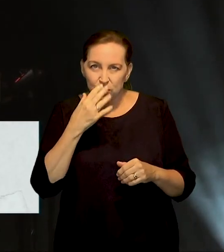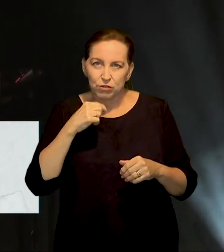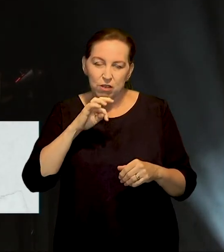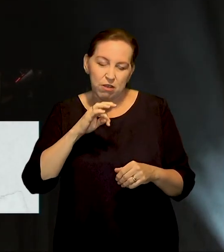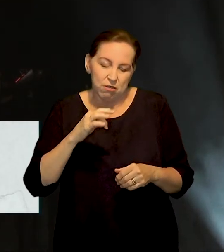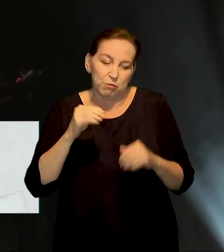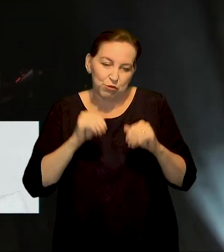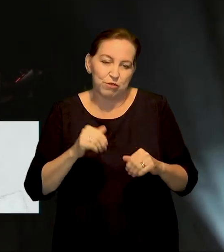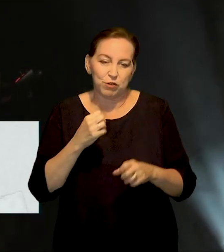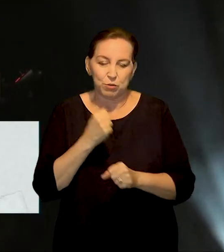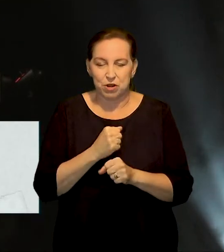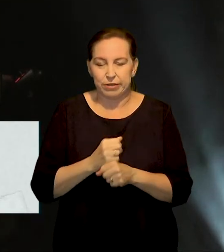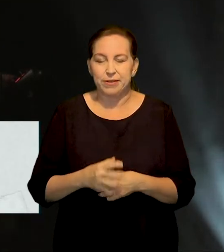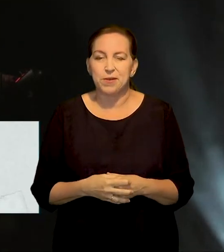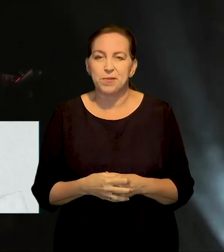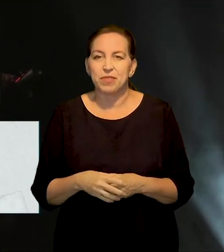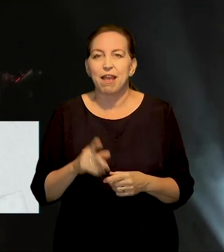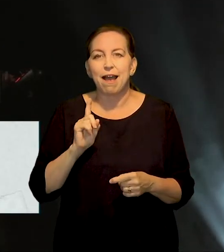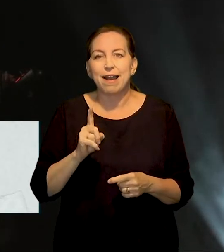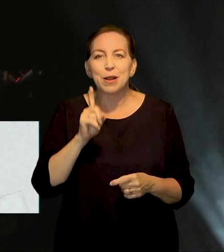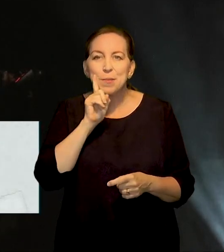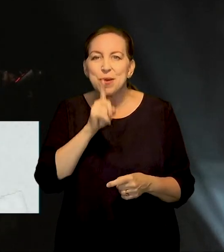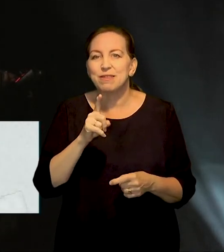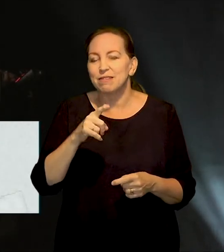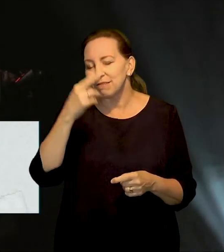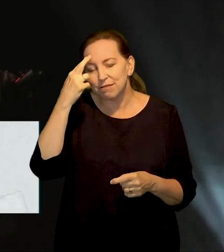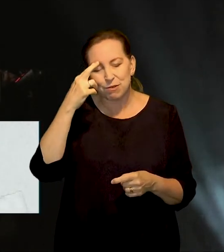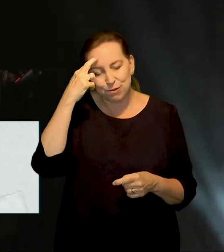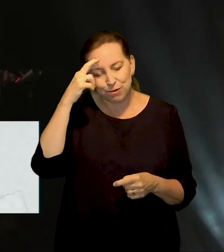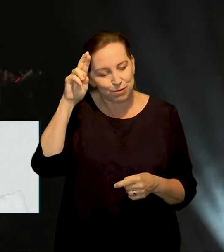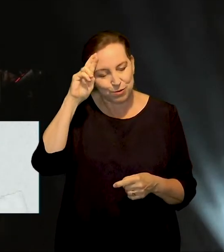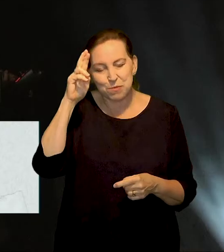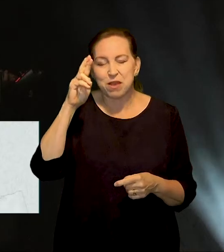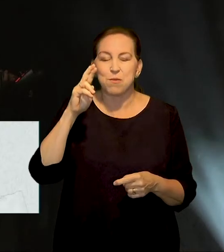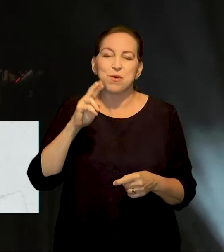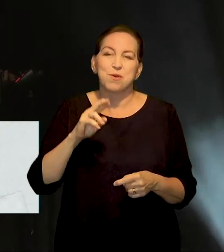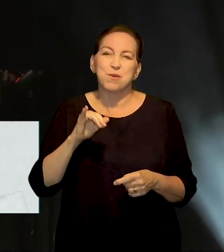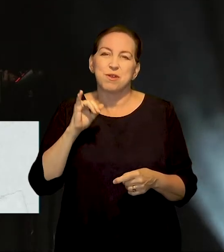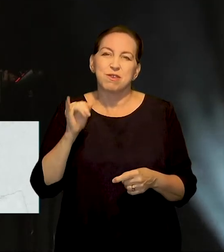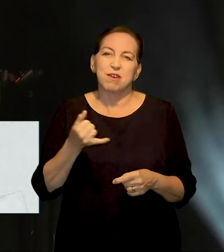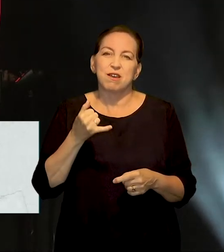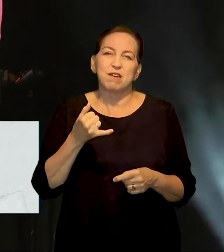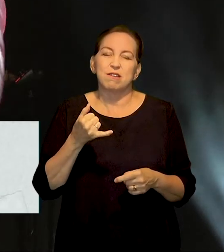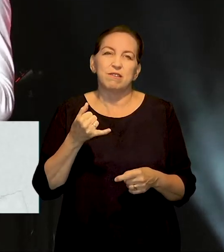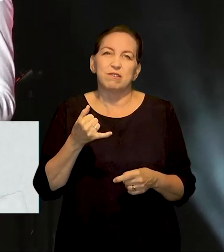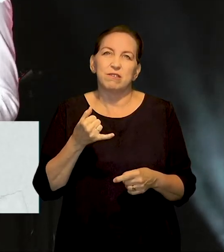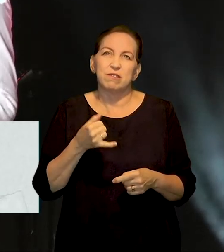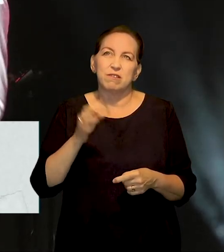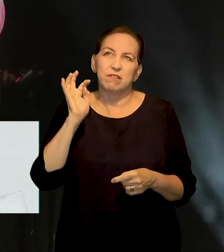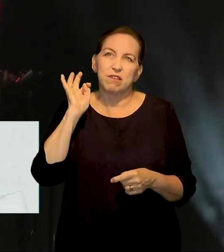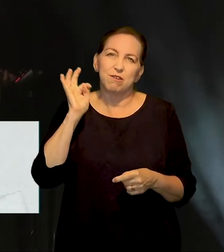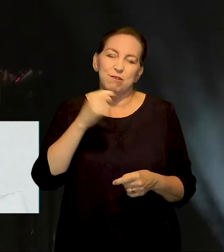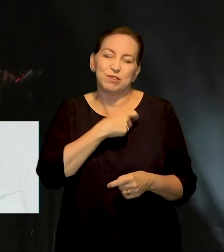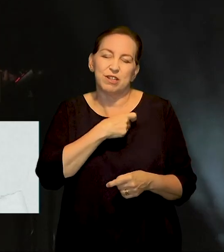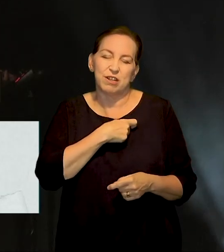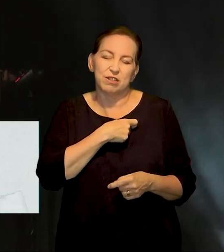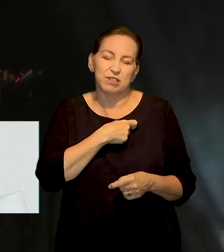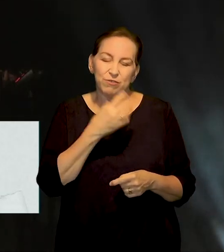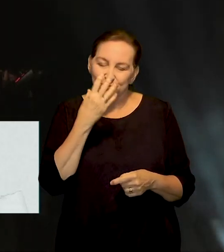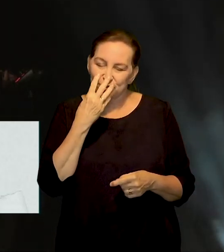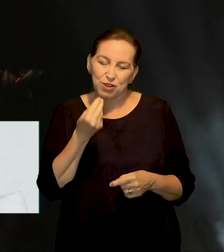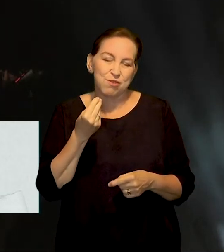Tak sobie to wyobrażam, wizualizuję. Pójdźmy w fantazję. Tak sobie to wyobrażam, że oni mogli zostać zatrudnieni